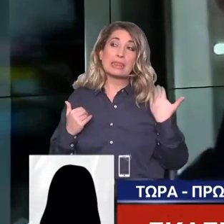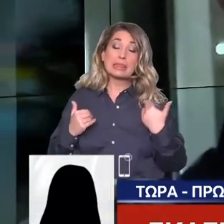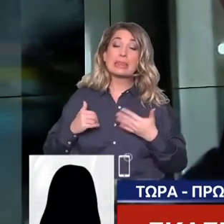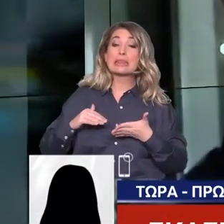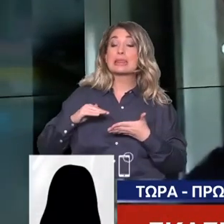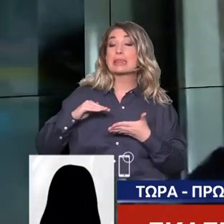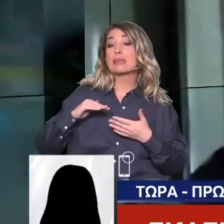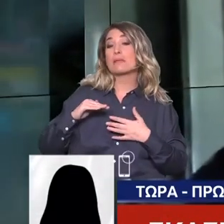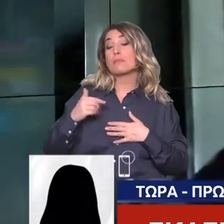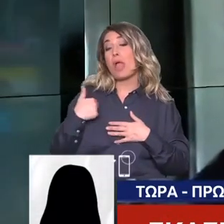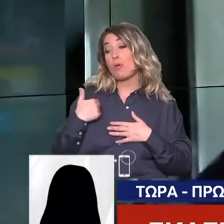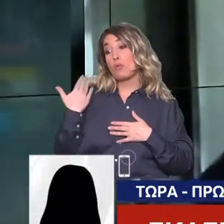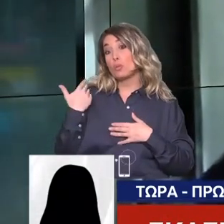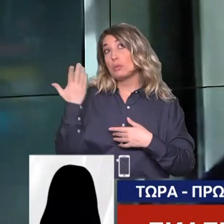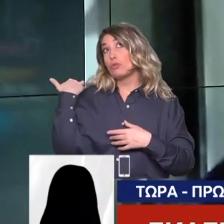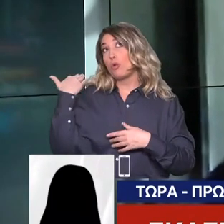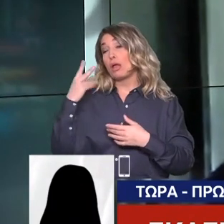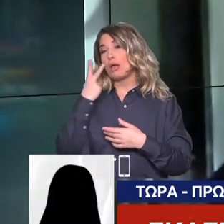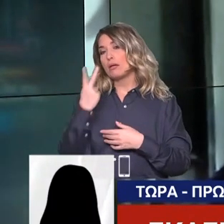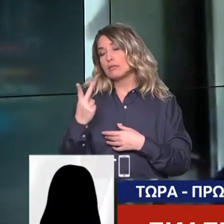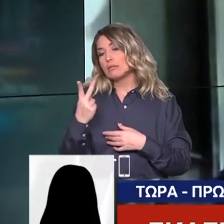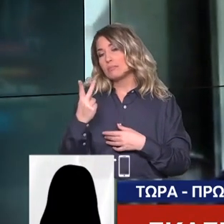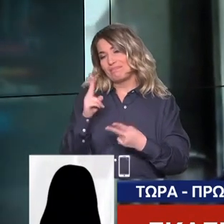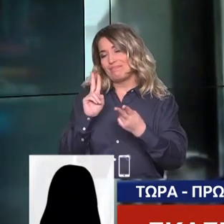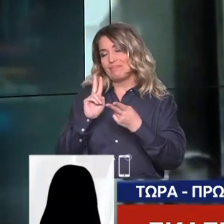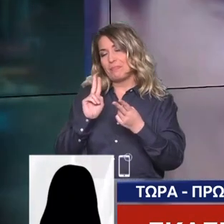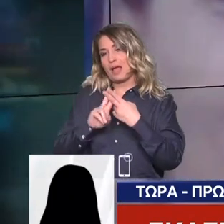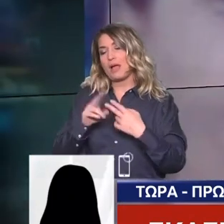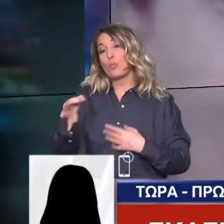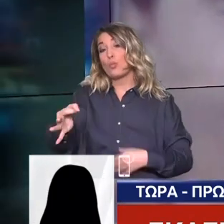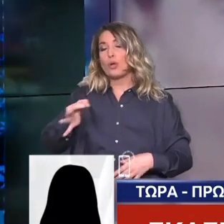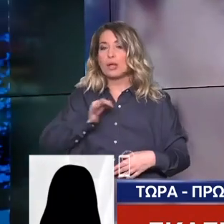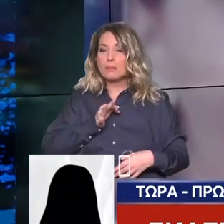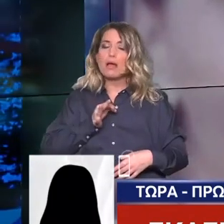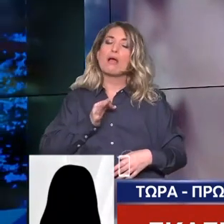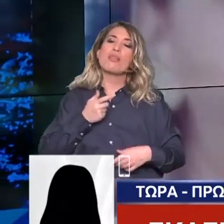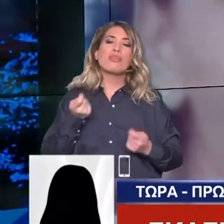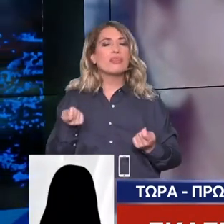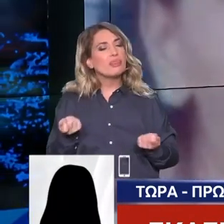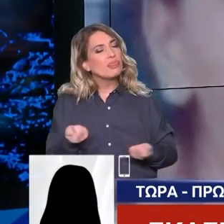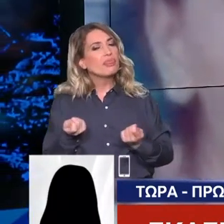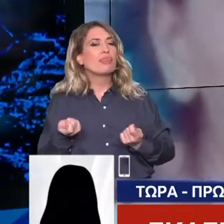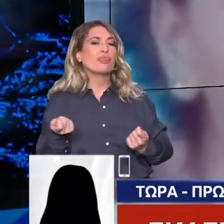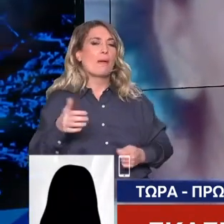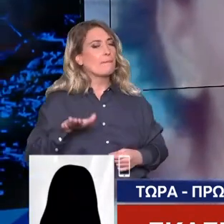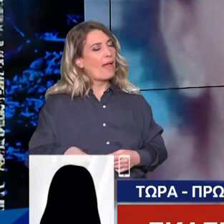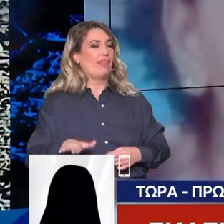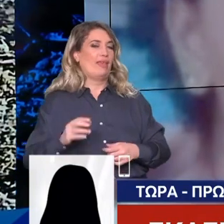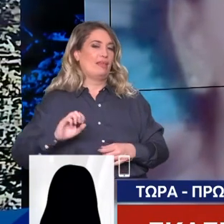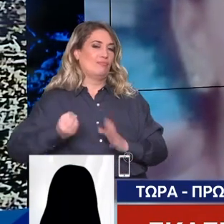Τελευταία φορά που τον είχα δει, με είχε πει ότι θα κάνει παιδί για να με μπει στο μάτι.